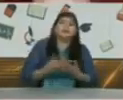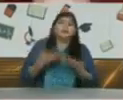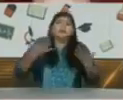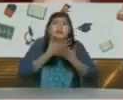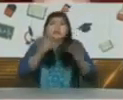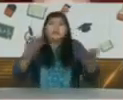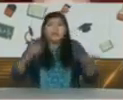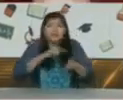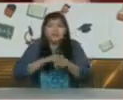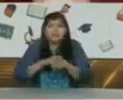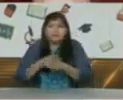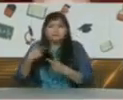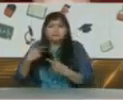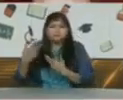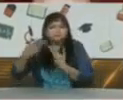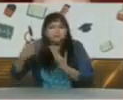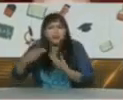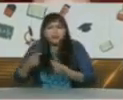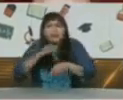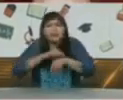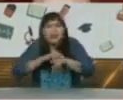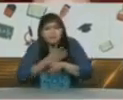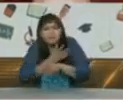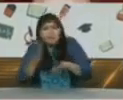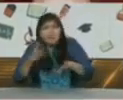ज्यादा नजदीकी से समझा है।